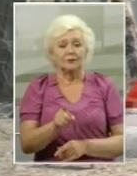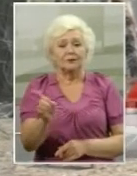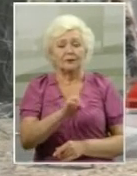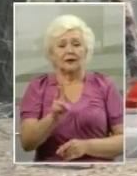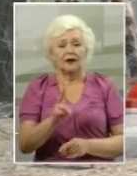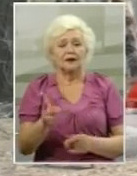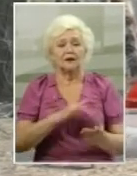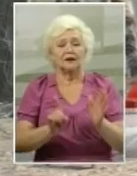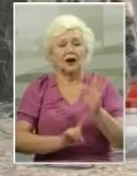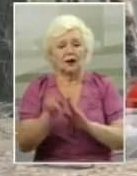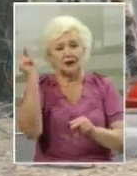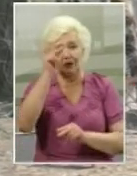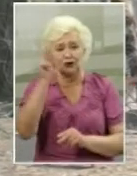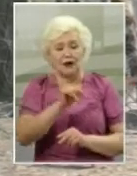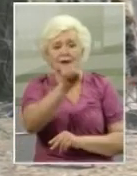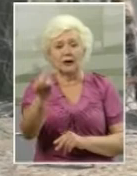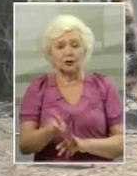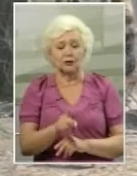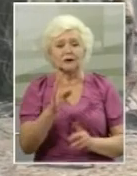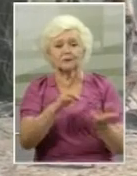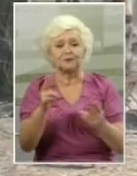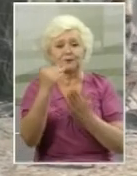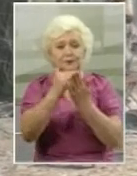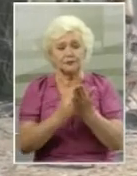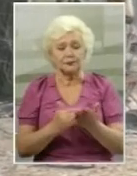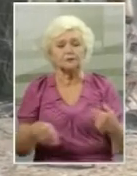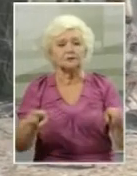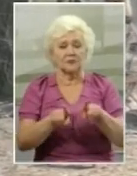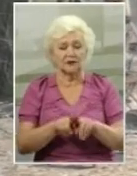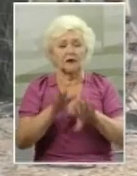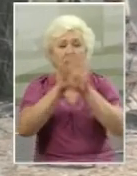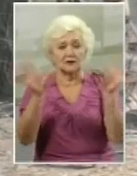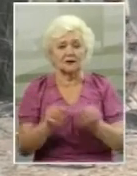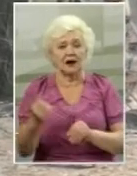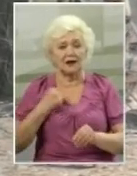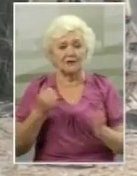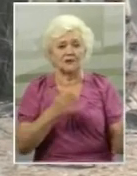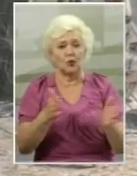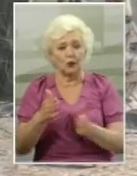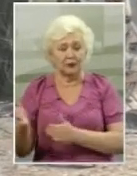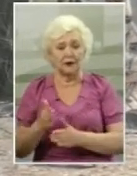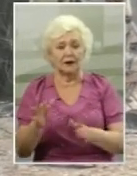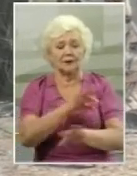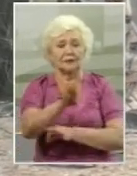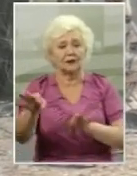80 навчальних годин за різних предметів. Це як загальна військова підготовка,